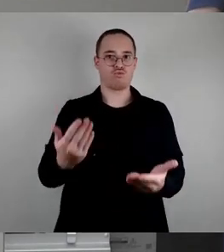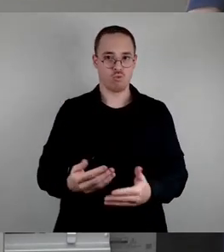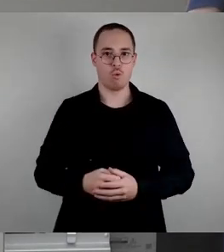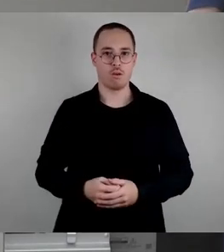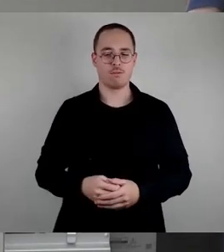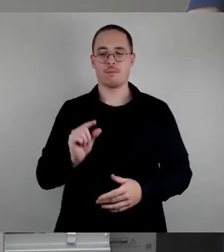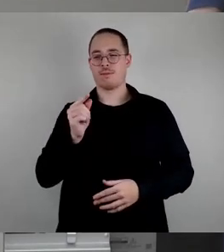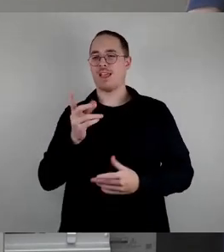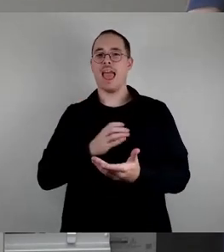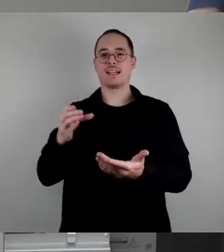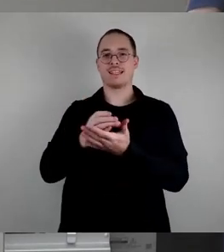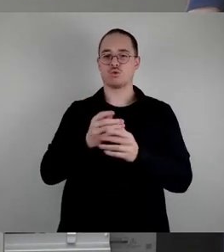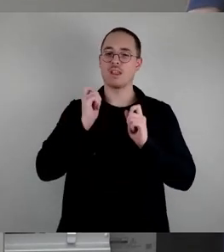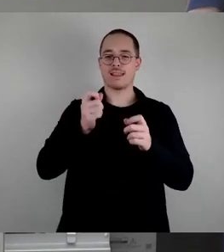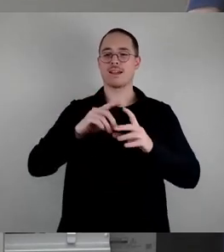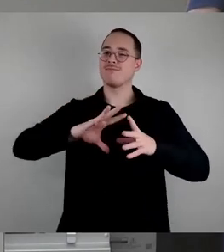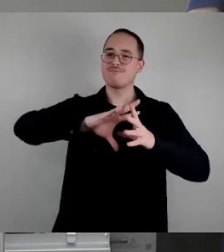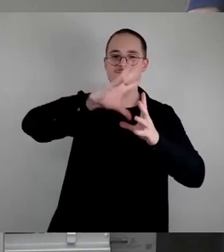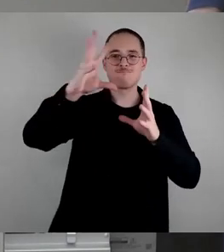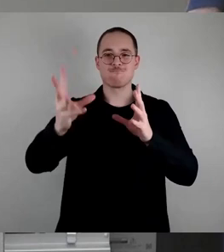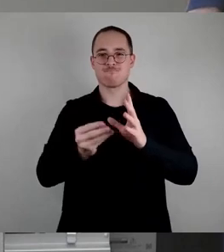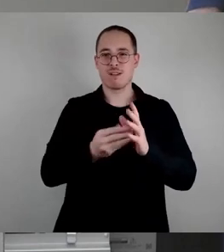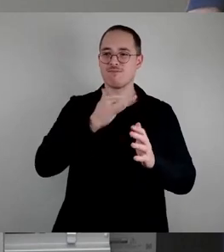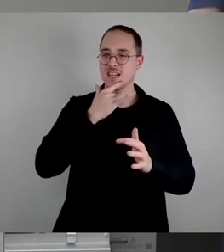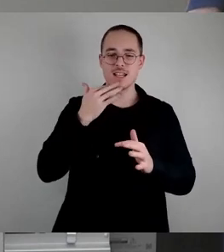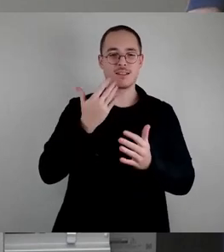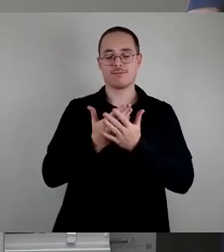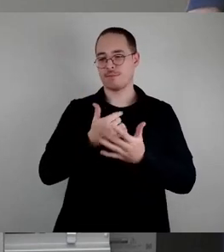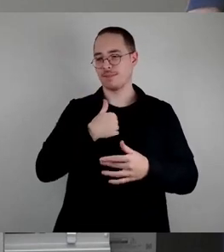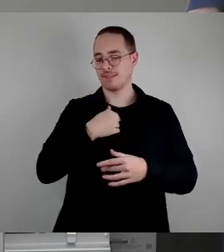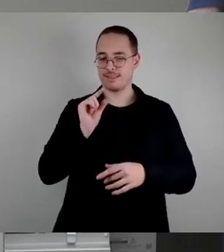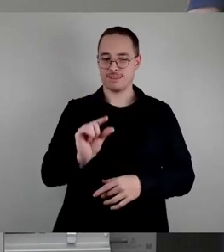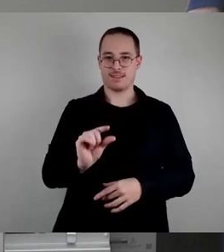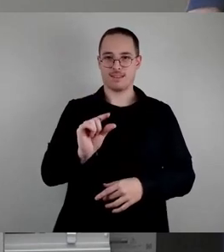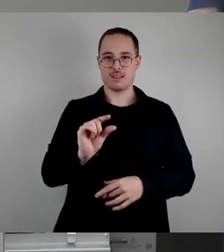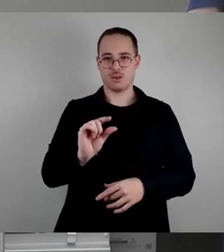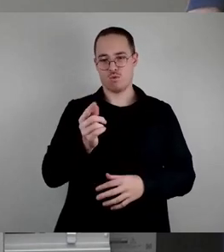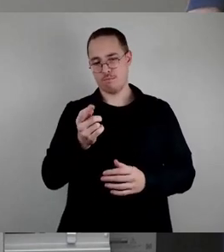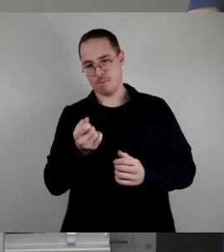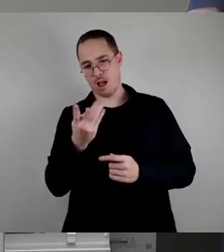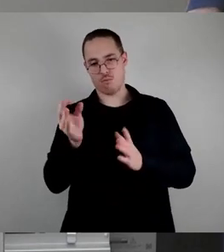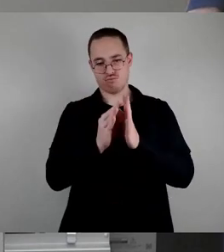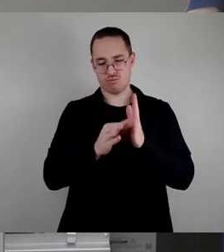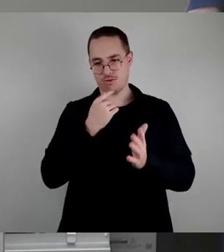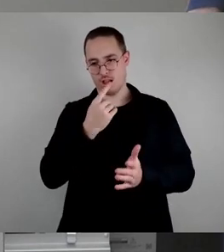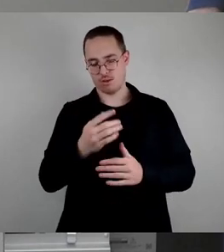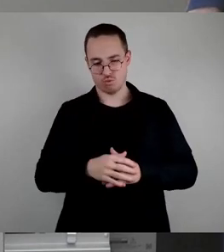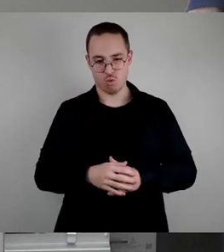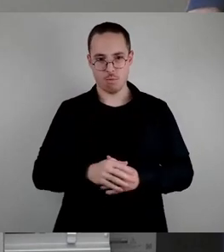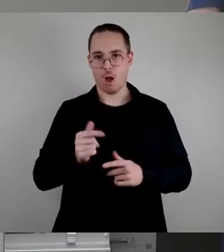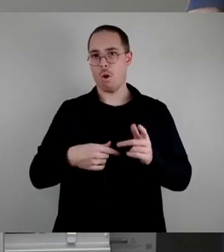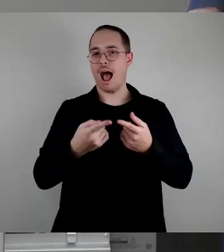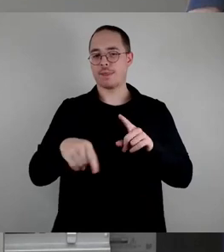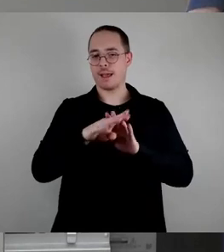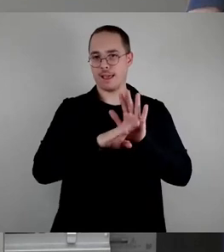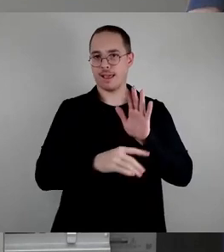Ersetzungsantrag. Ich würde den jetzt dahingehend abändern, weil das auch der Kern ist und alle anderen Regeln sich dann auch aus dem Gesetz ergeben, dass